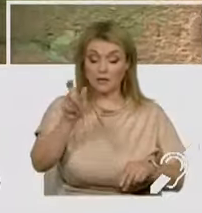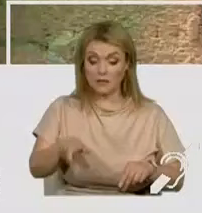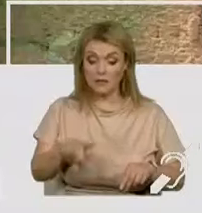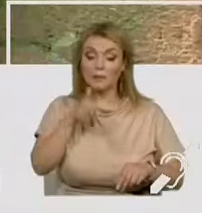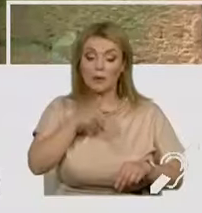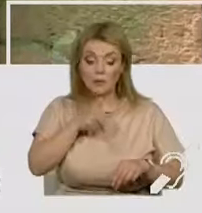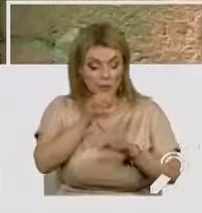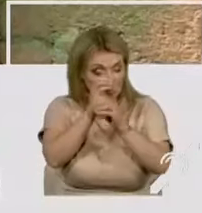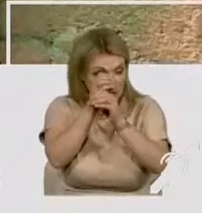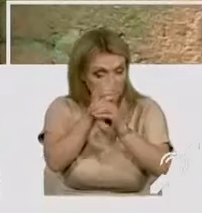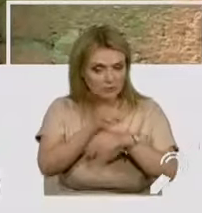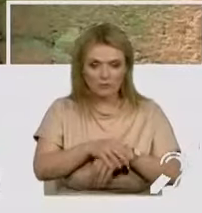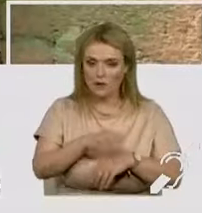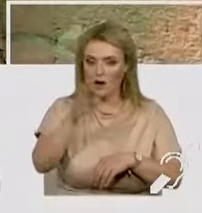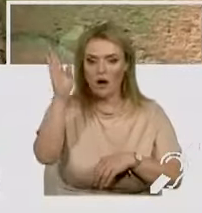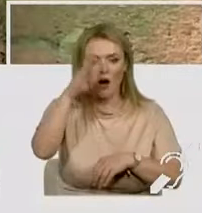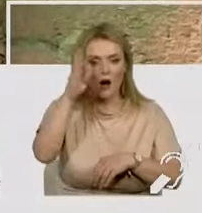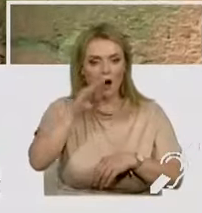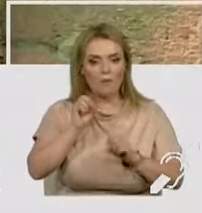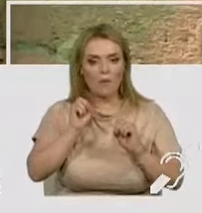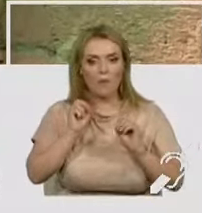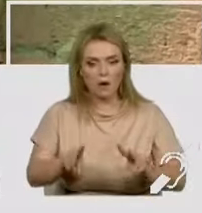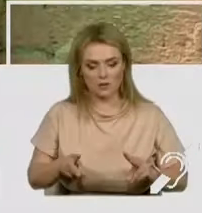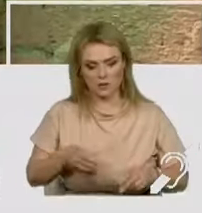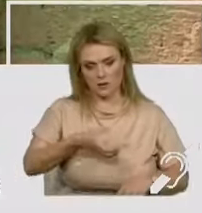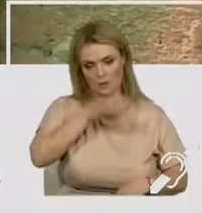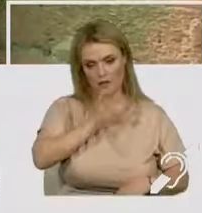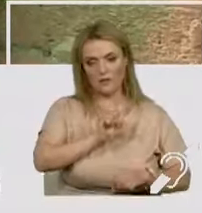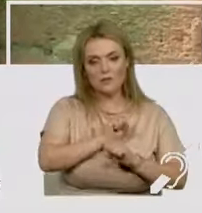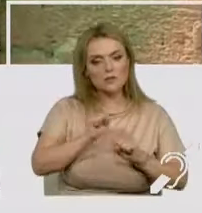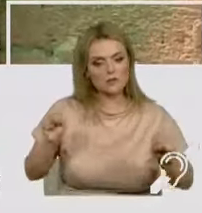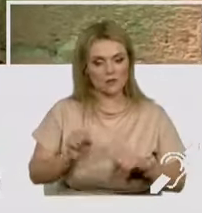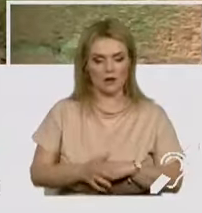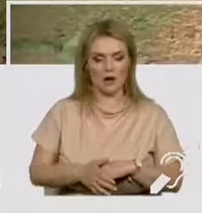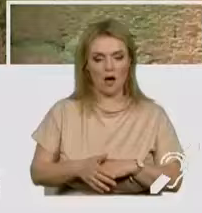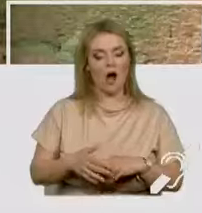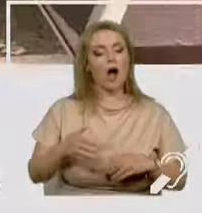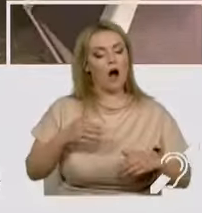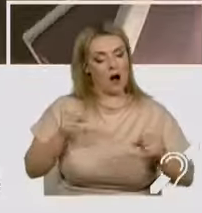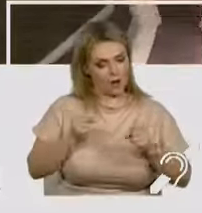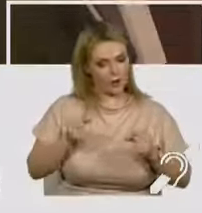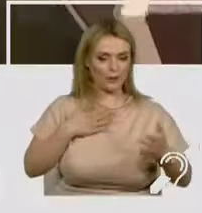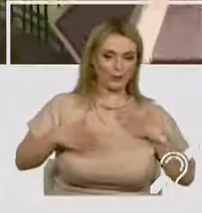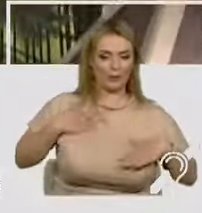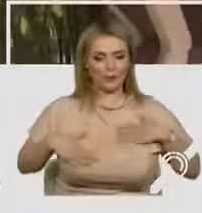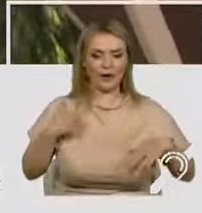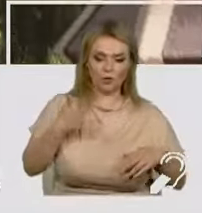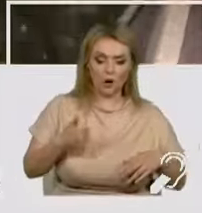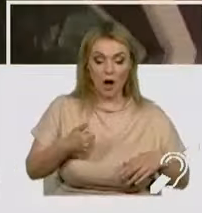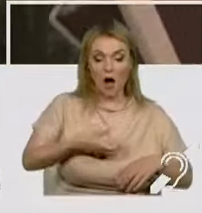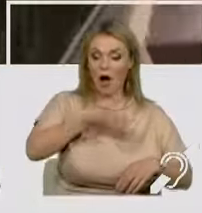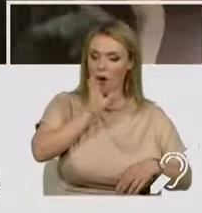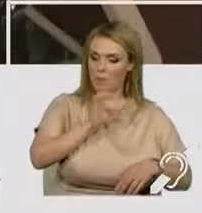că apa e foarte poluată cu nitrați, niște componenți chimici extrem de periculoși pentru sănătate. Autoritățile au afișat